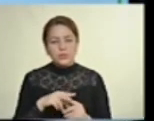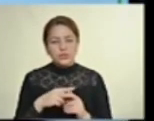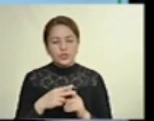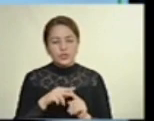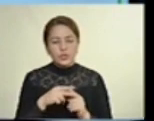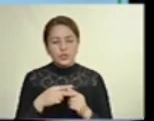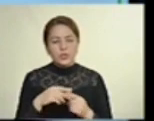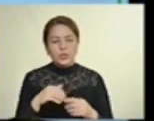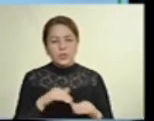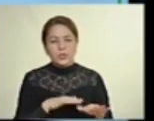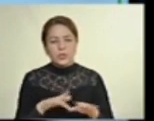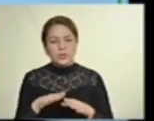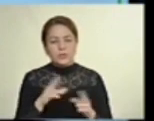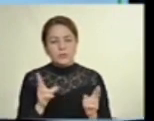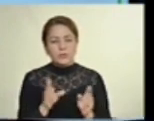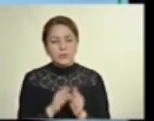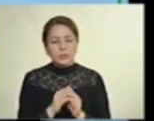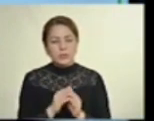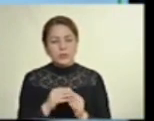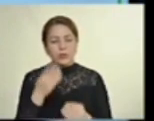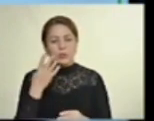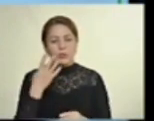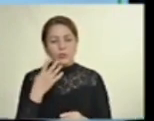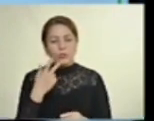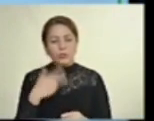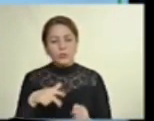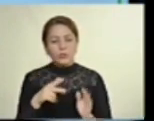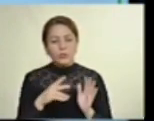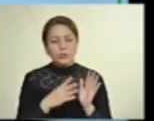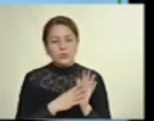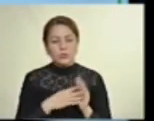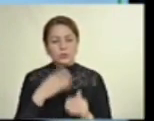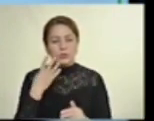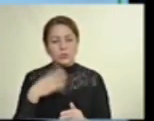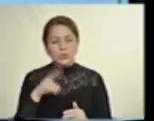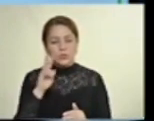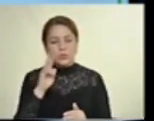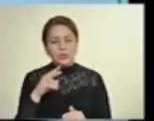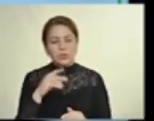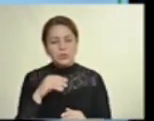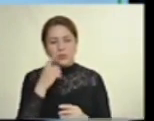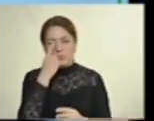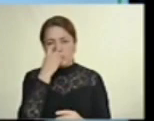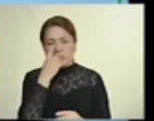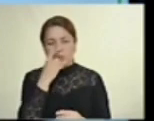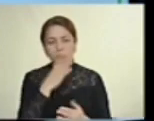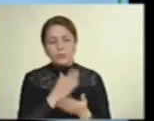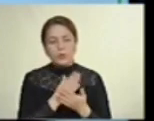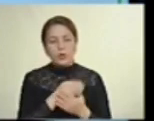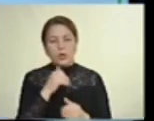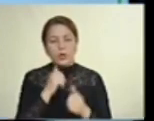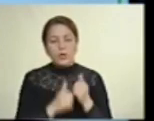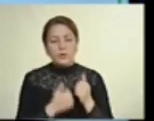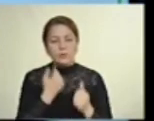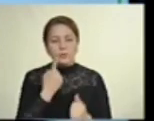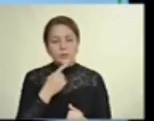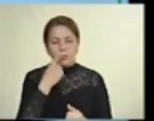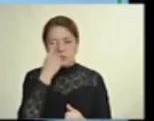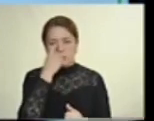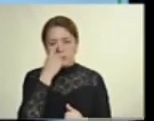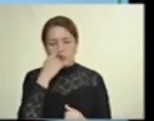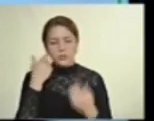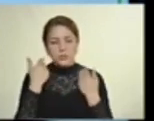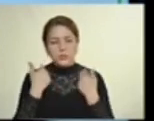harakatchan birikkan 39-40 ta umurtqa pog'onalaridan iborat. Har bir umurtqaning